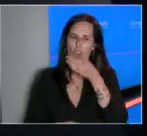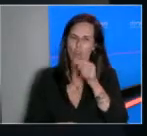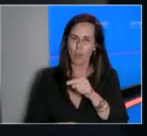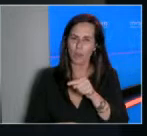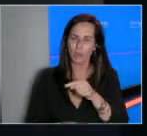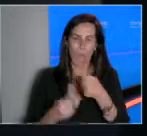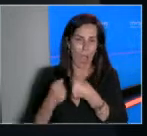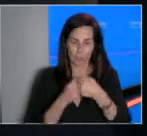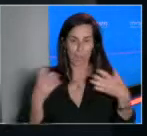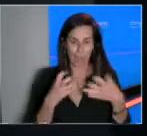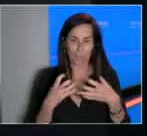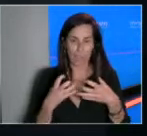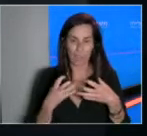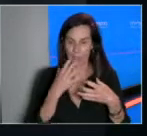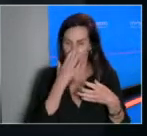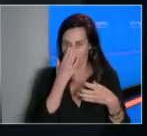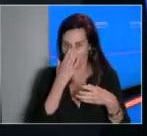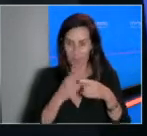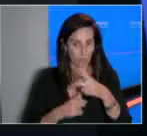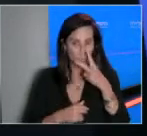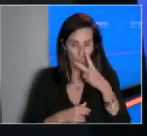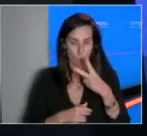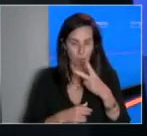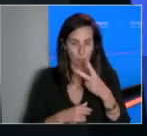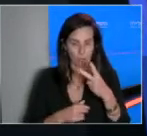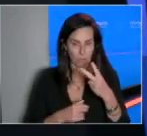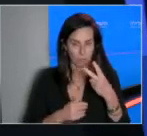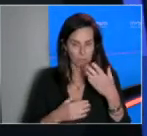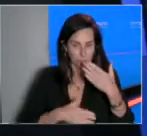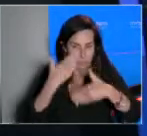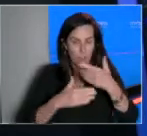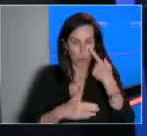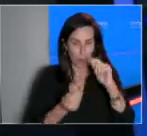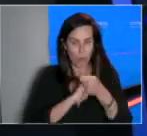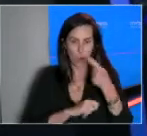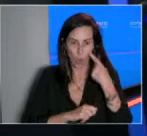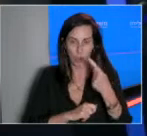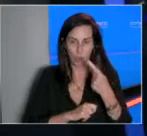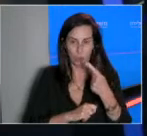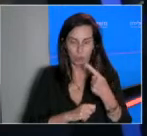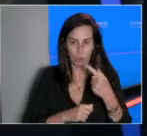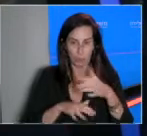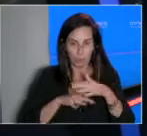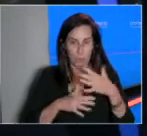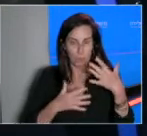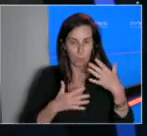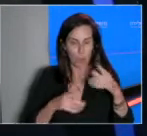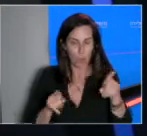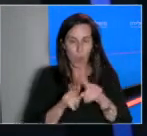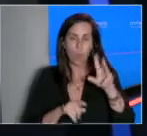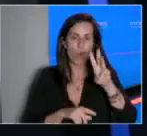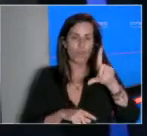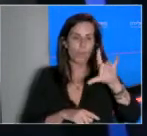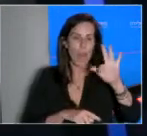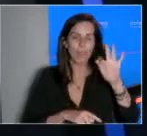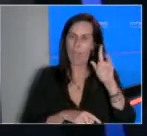אותך, המאבק החברתי בנושא הזה, את רואה אותו פורץ דרך, את רואה אותו משתנה, את רואה אותו תופס מימדים, לא כמו של שליט,